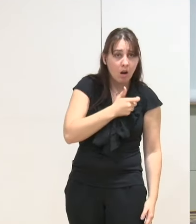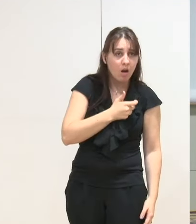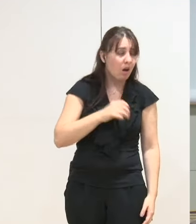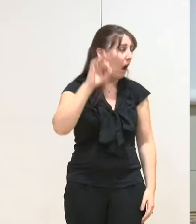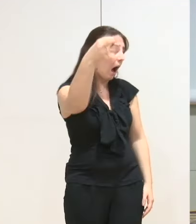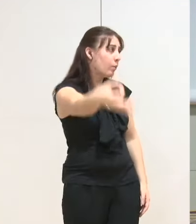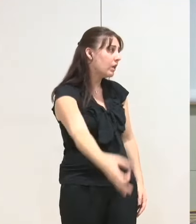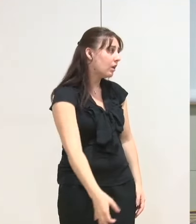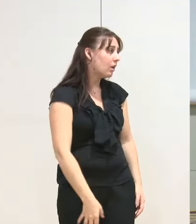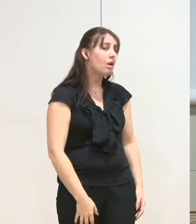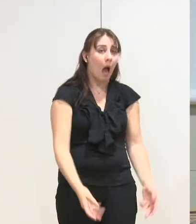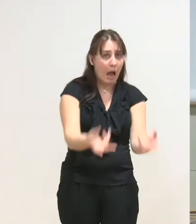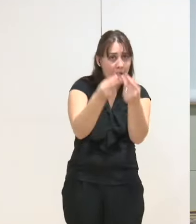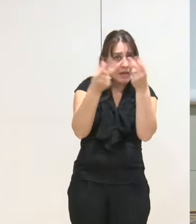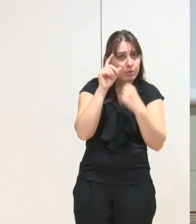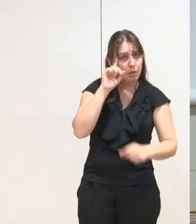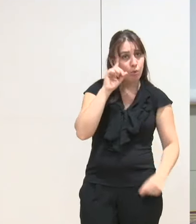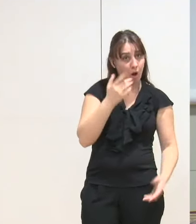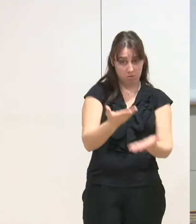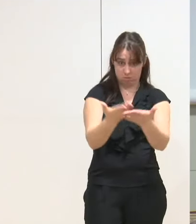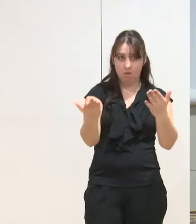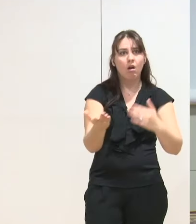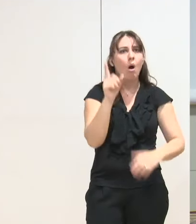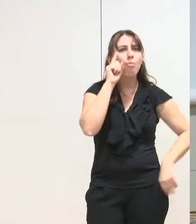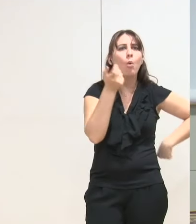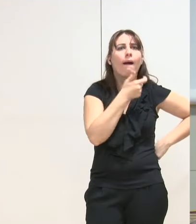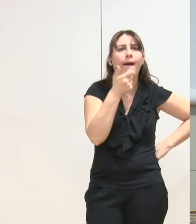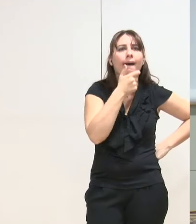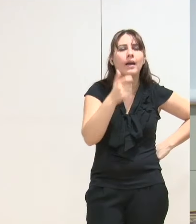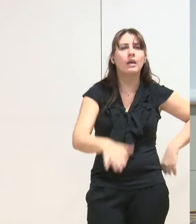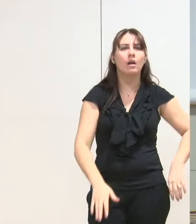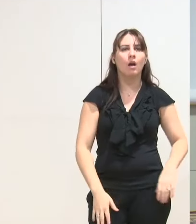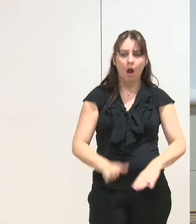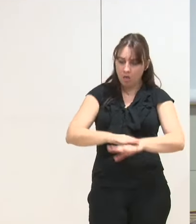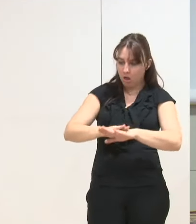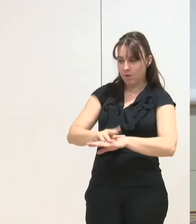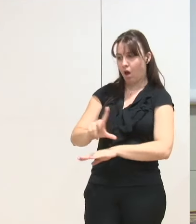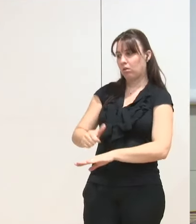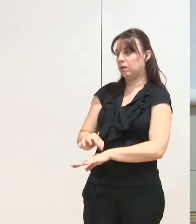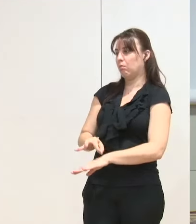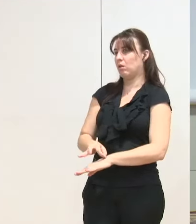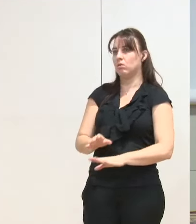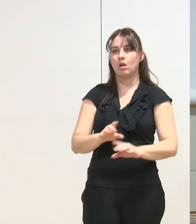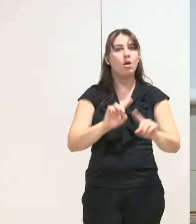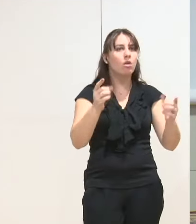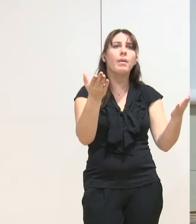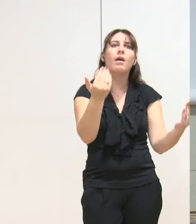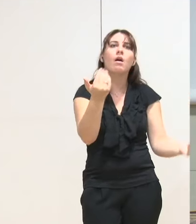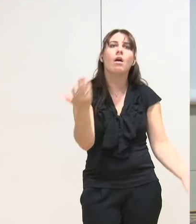oui ben expliquez-nous pourquoi tiens ça va aller n déjà fait 31 non mais je sais pas non